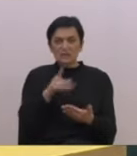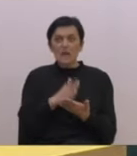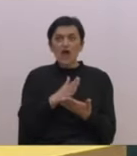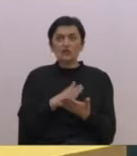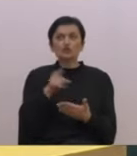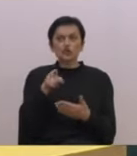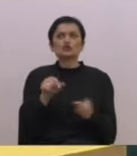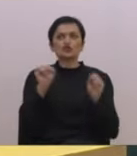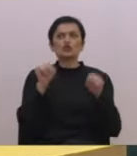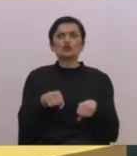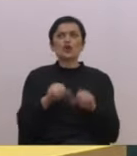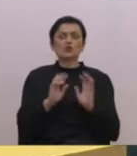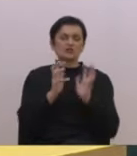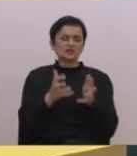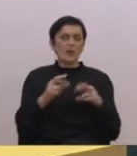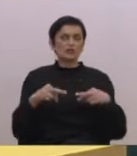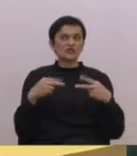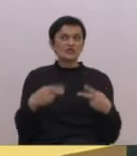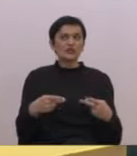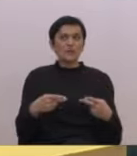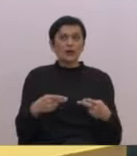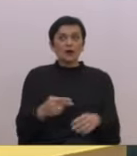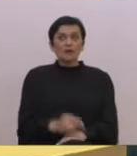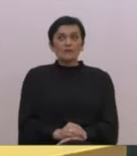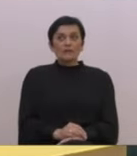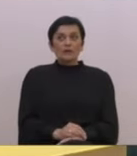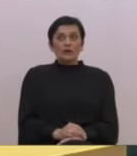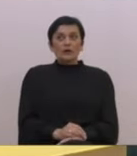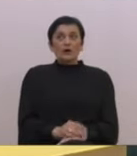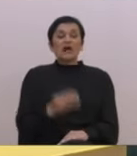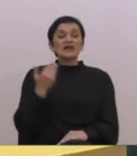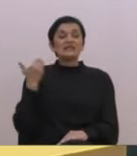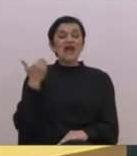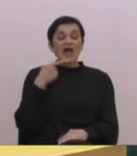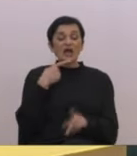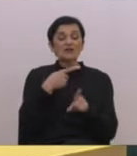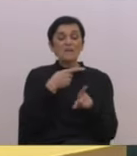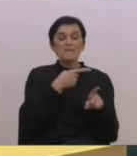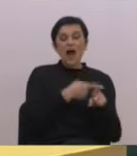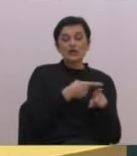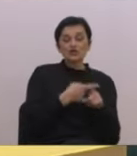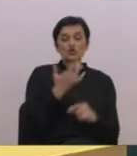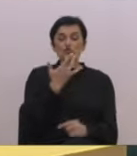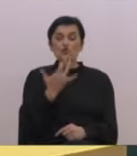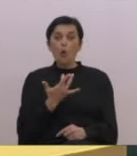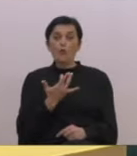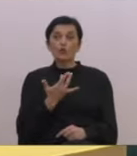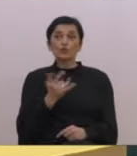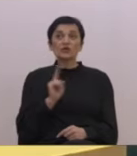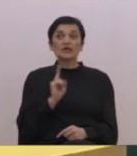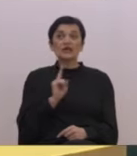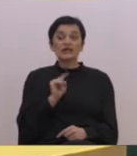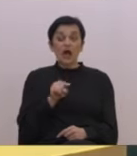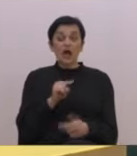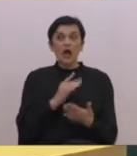მას შეუძლია სამყაროს ცვლილება. ხო, ზოგადად რომ ახსენე ფაშიზმი და კომუნიზმი, რა არის ამ